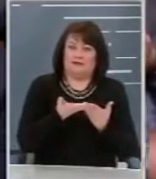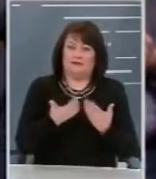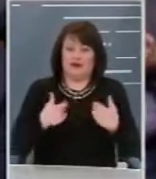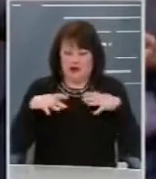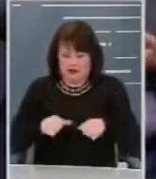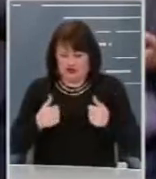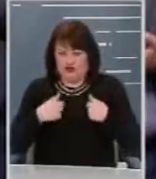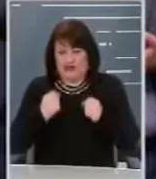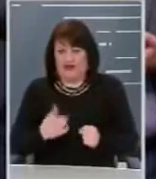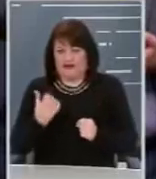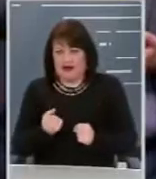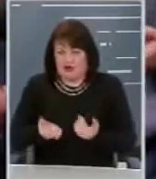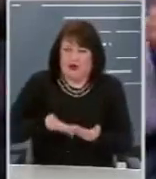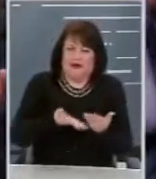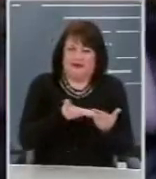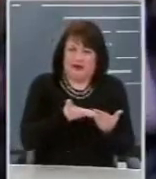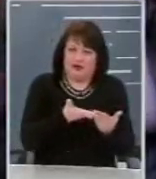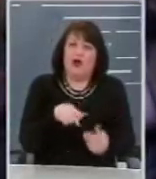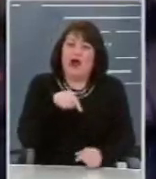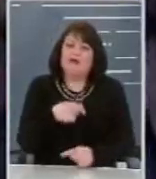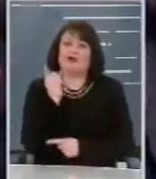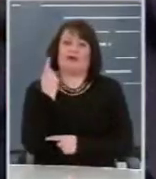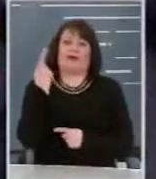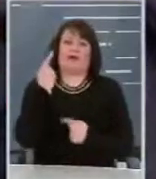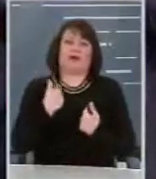τους αυτούς που βλέπουν.